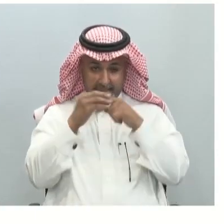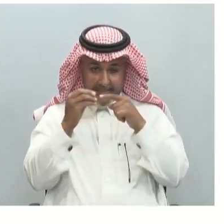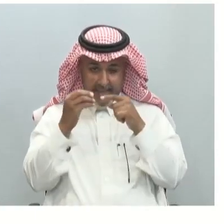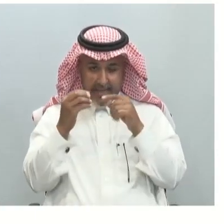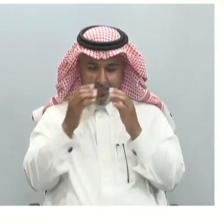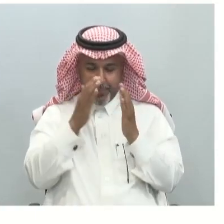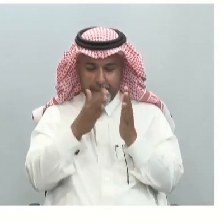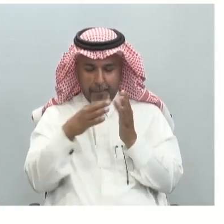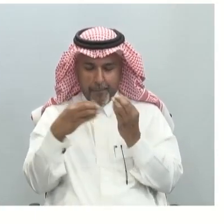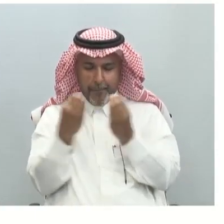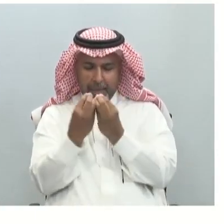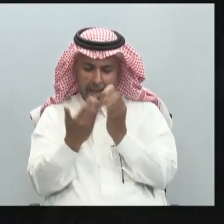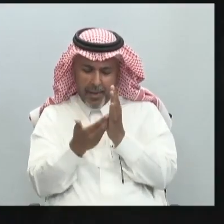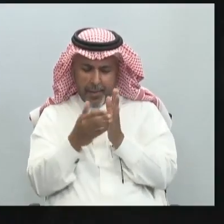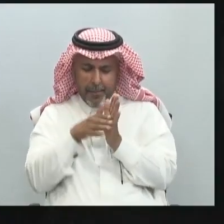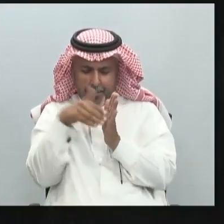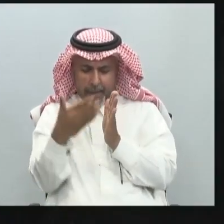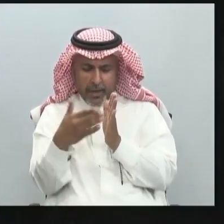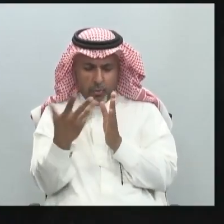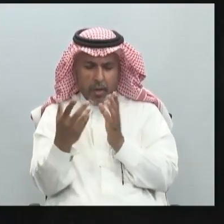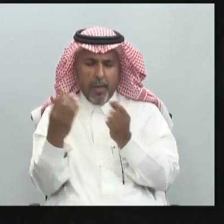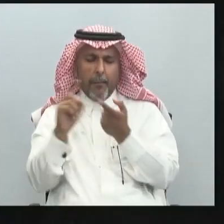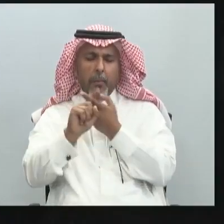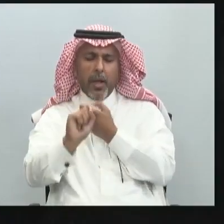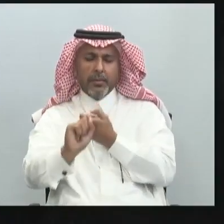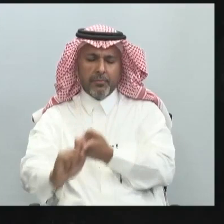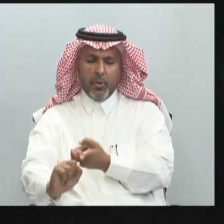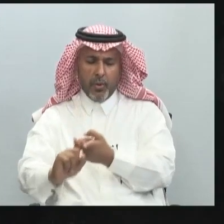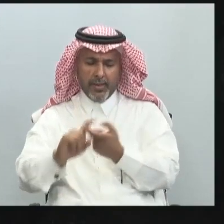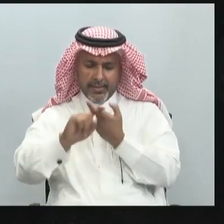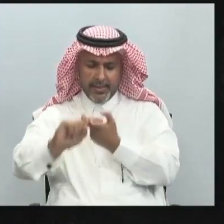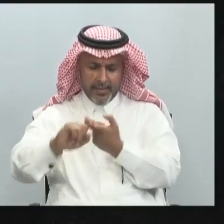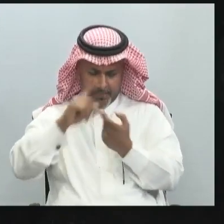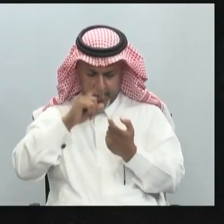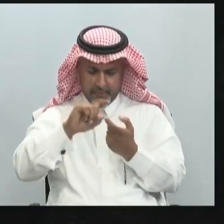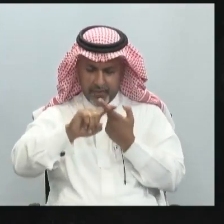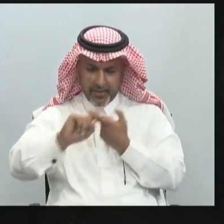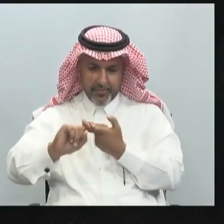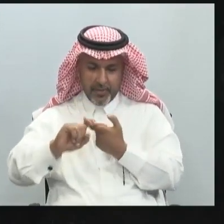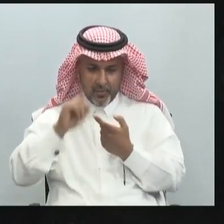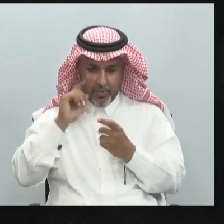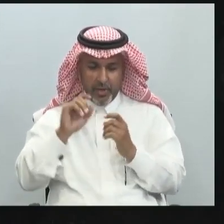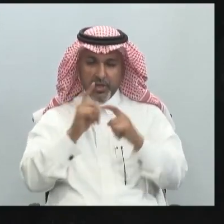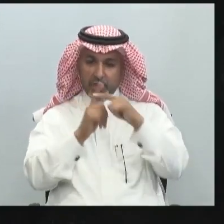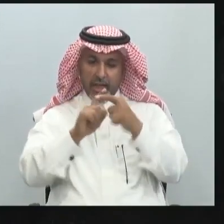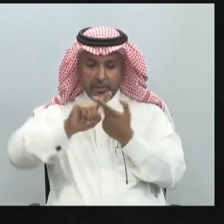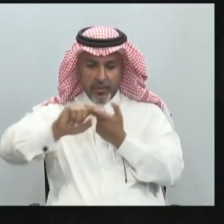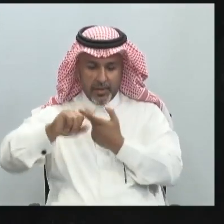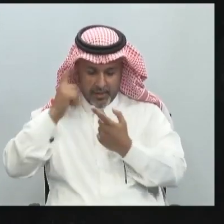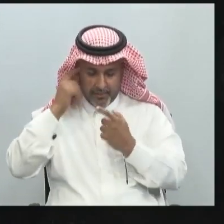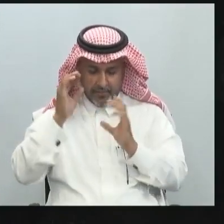قيم من الحد اللي فيه هذه الاشاره السالبه مثلا هنا عندي الحد الثاني لما نجي نستخلص بنعوض